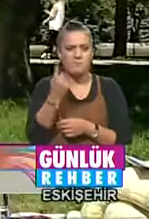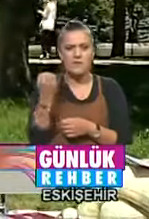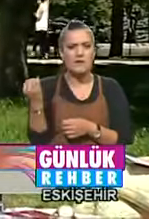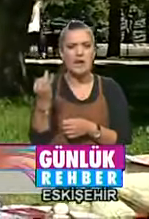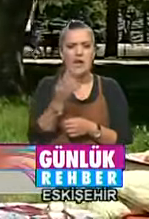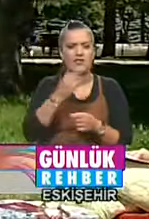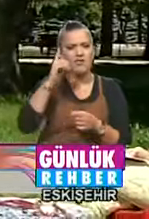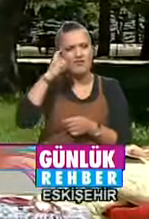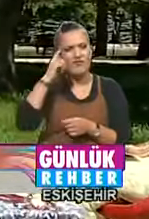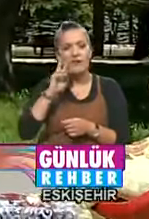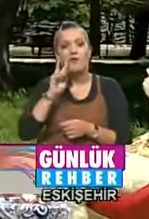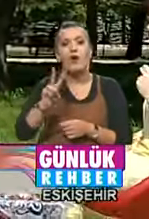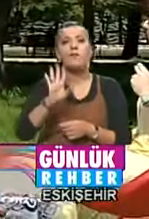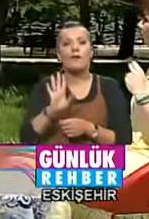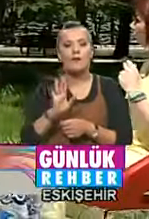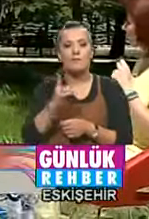birkaçının fikrini görmeden,